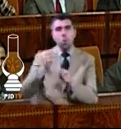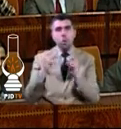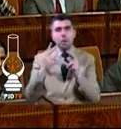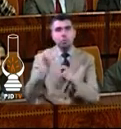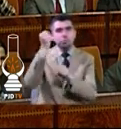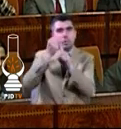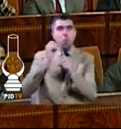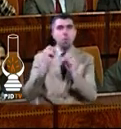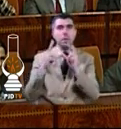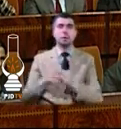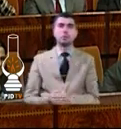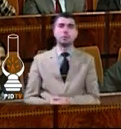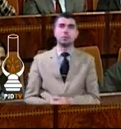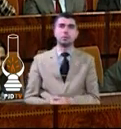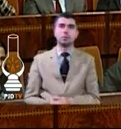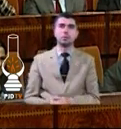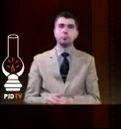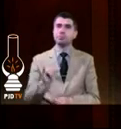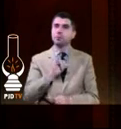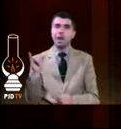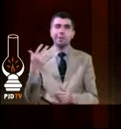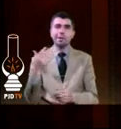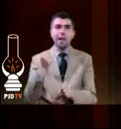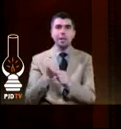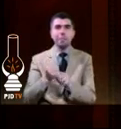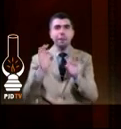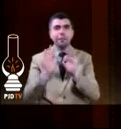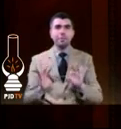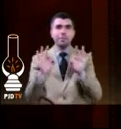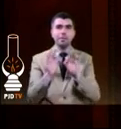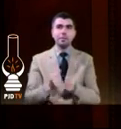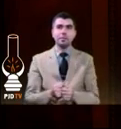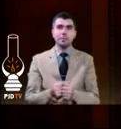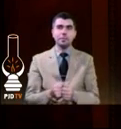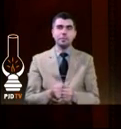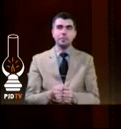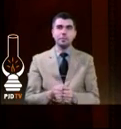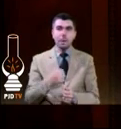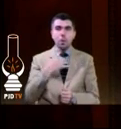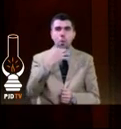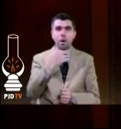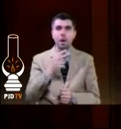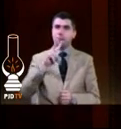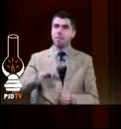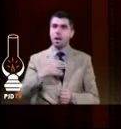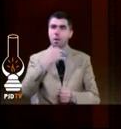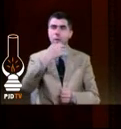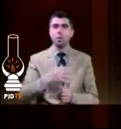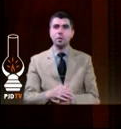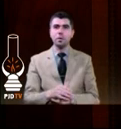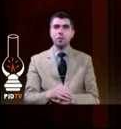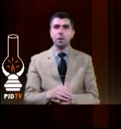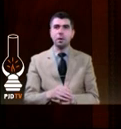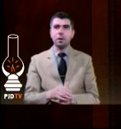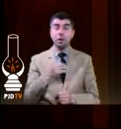درتيه. ما درناهش، بقينا كنحاولوا. نقول لكم واحد القضية، واحد المرة